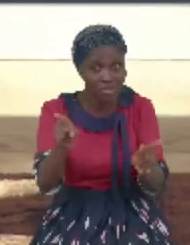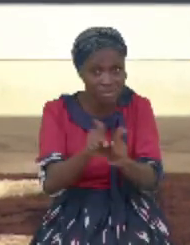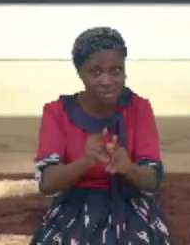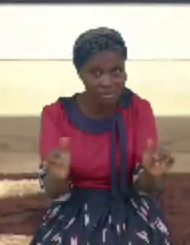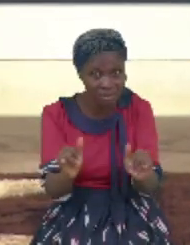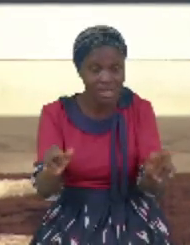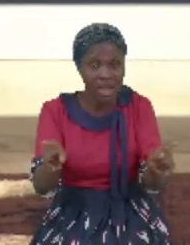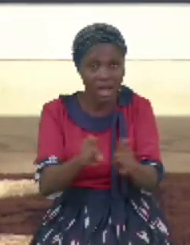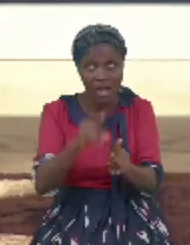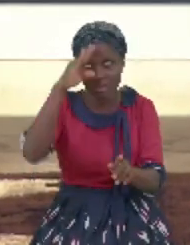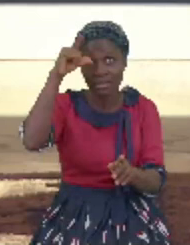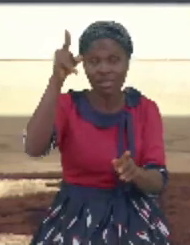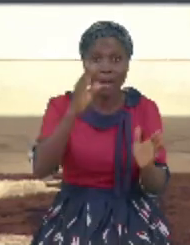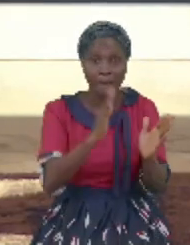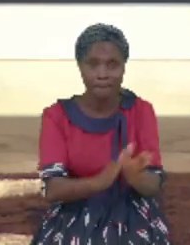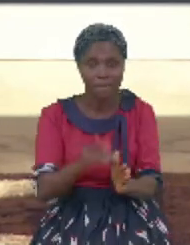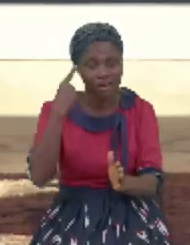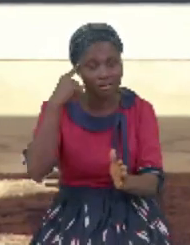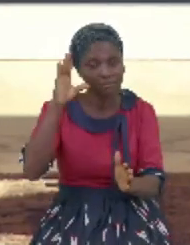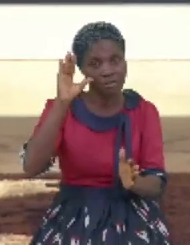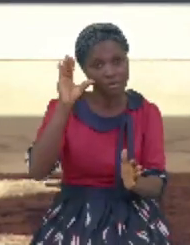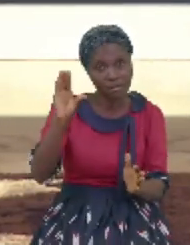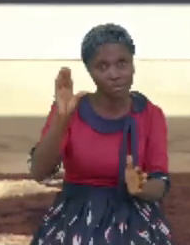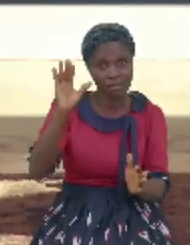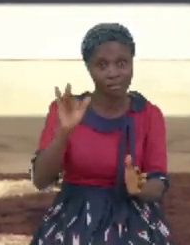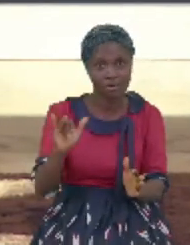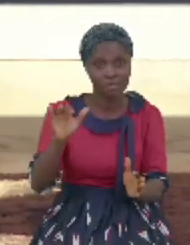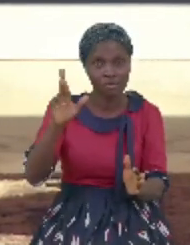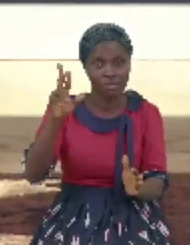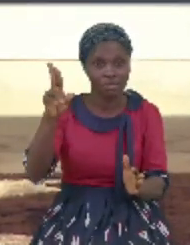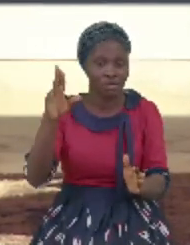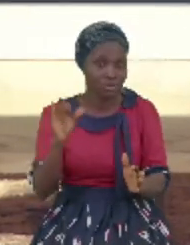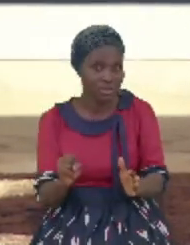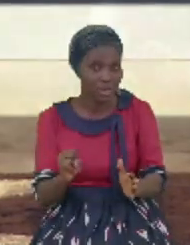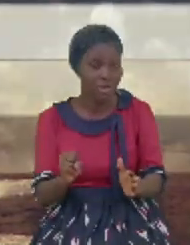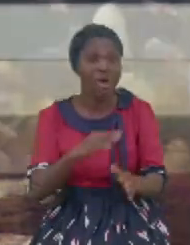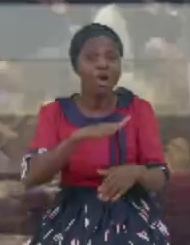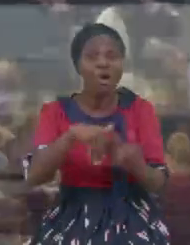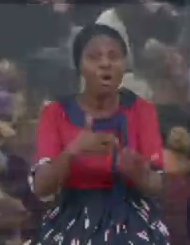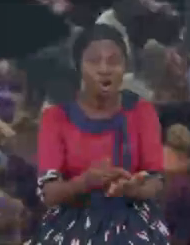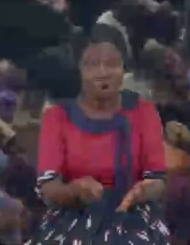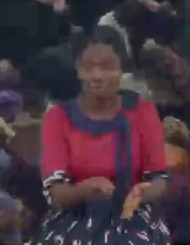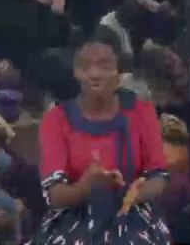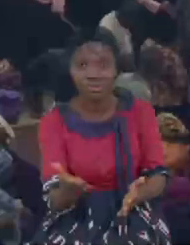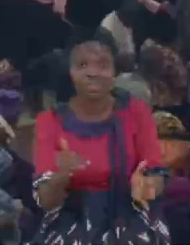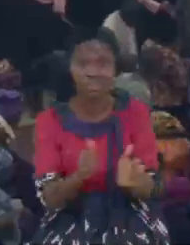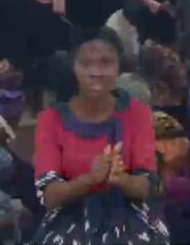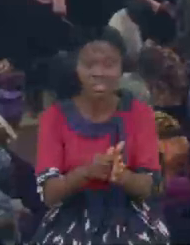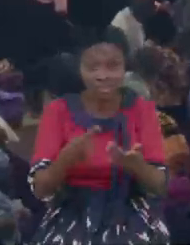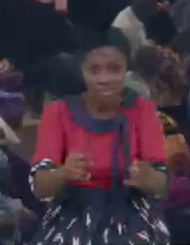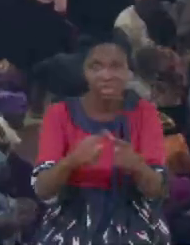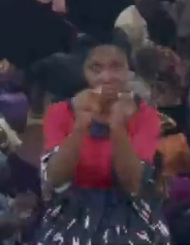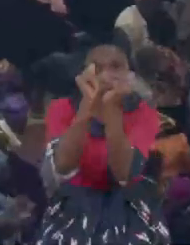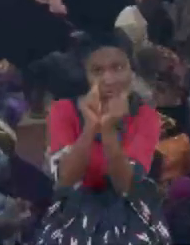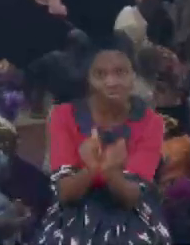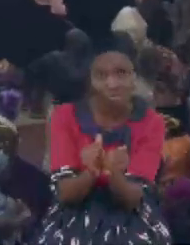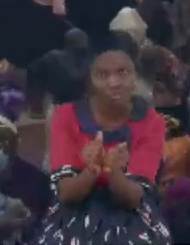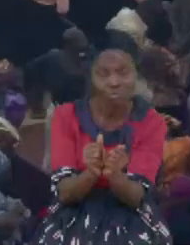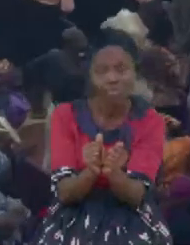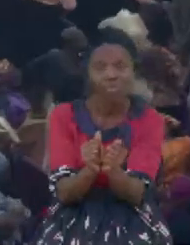pour toi. Et il a fait des projets pour toi comme tout ce qu'il a dit de Cyrus. Et les choses